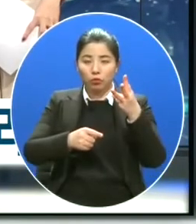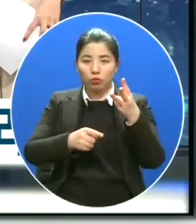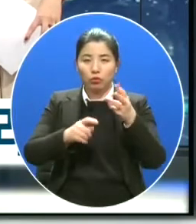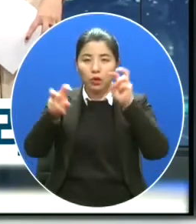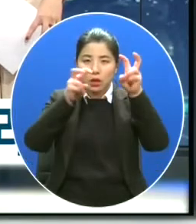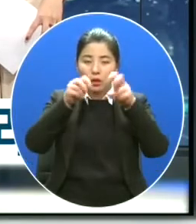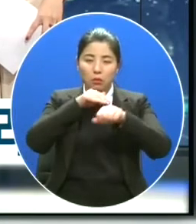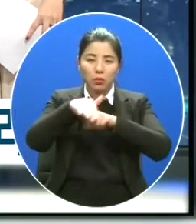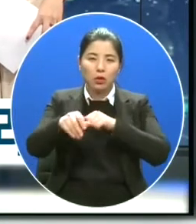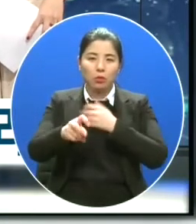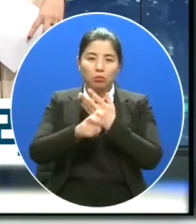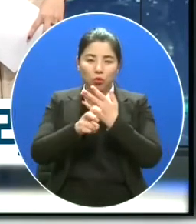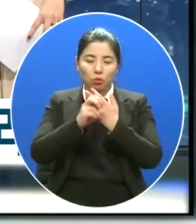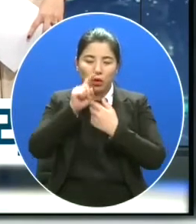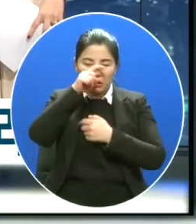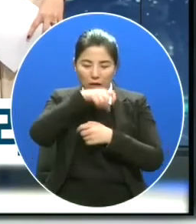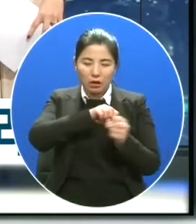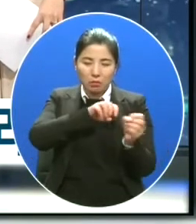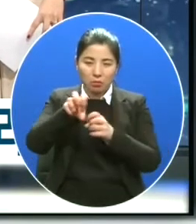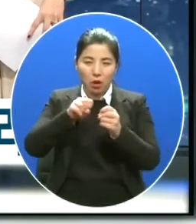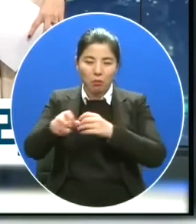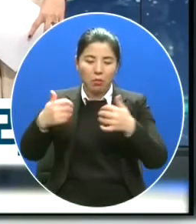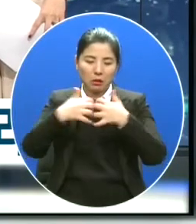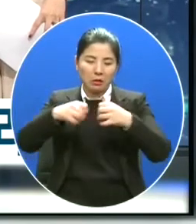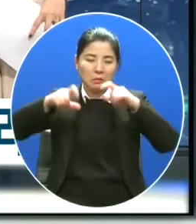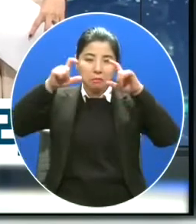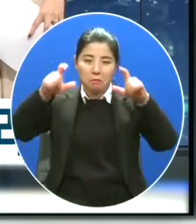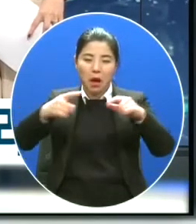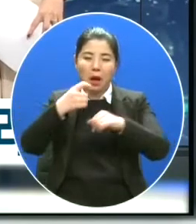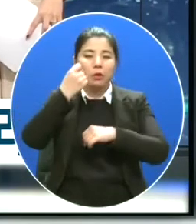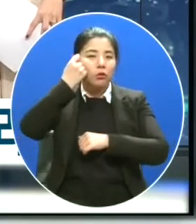충주시가 기업형 쓰레기 불법 투기와의 전쟁을 선언한 지